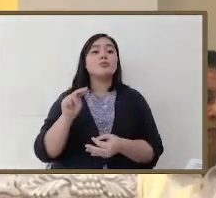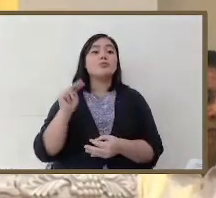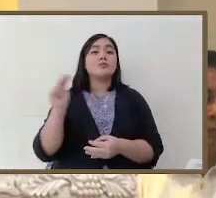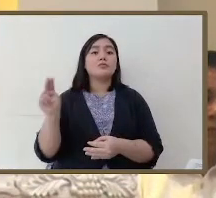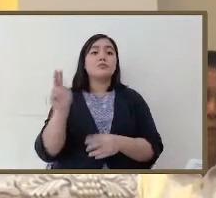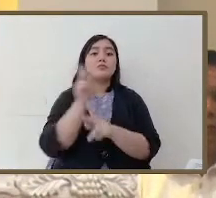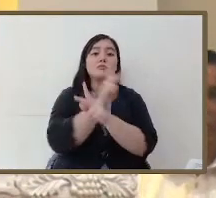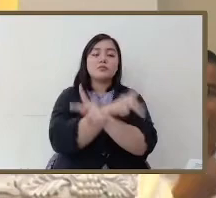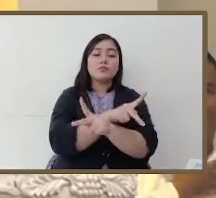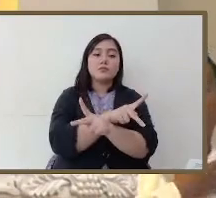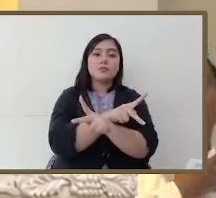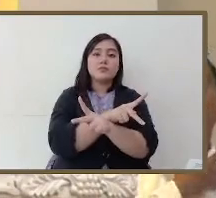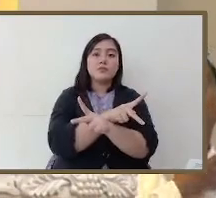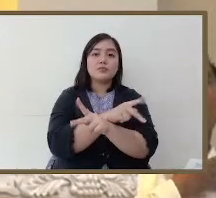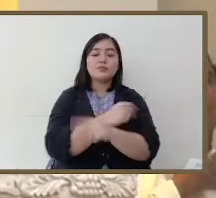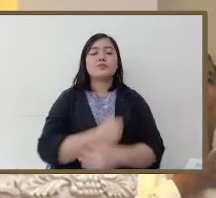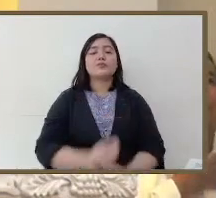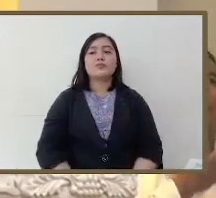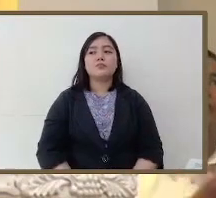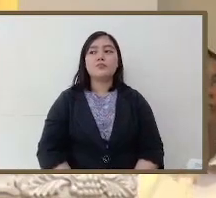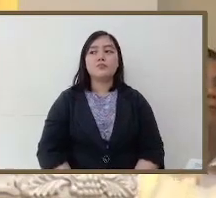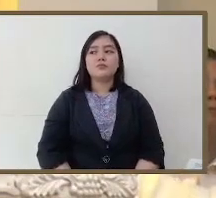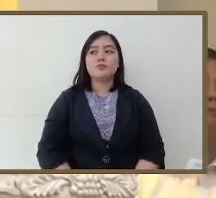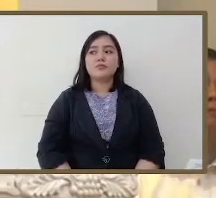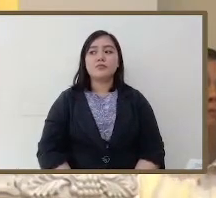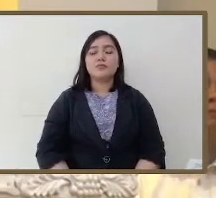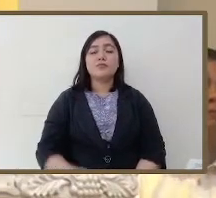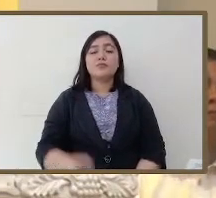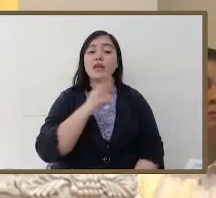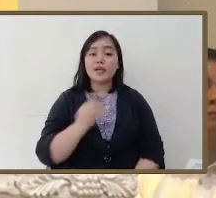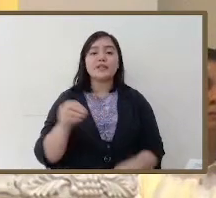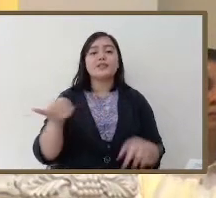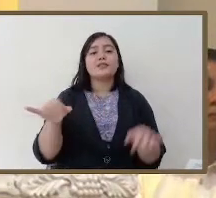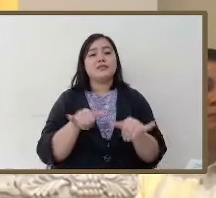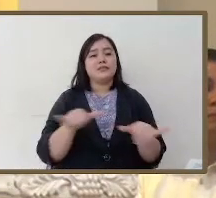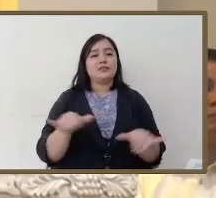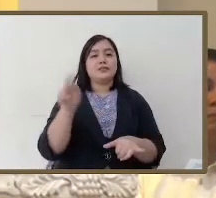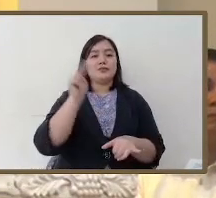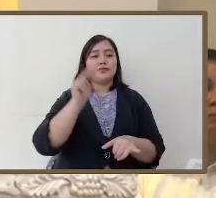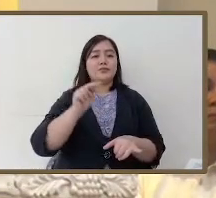And our family also needs provision.